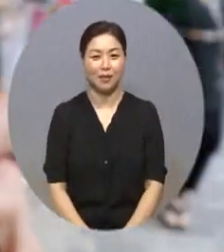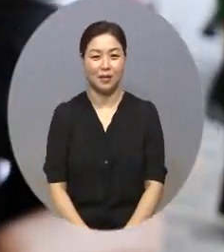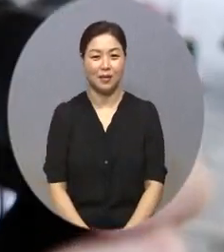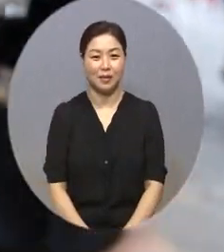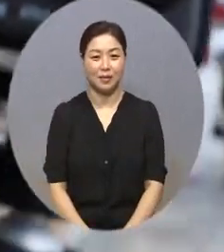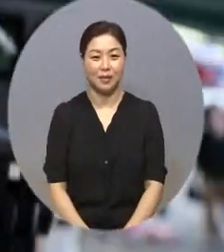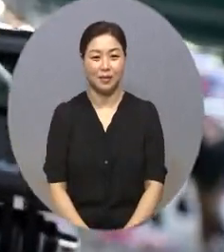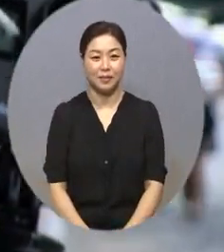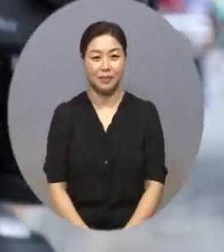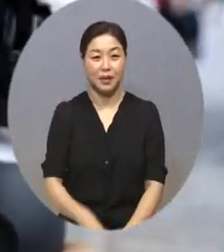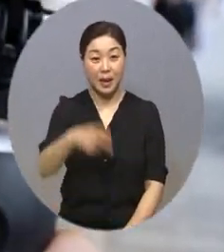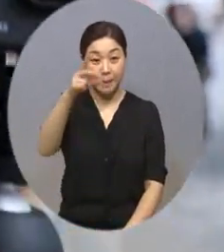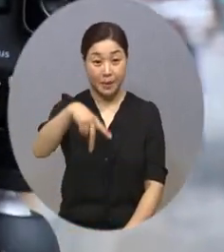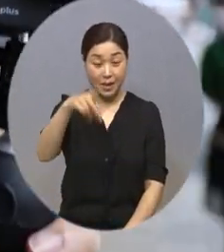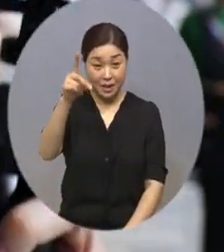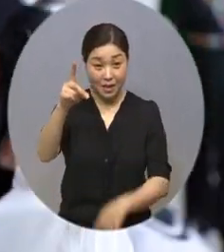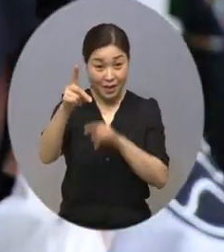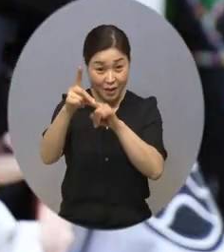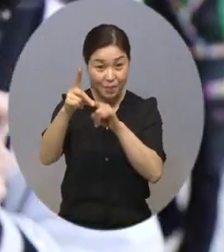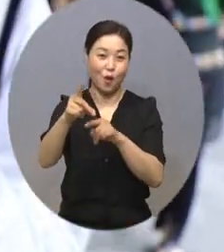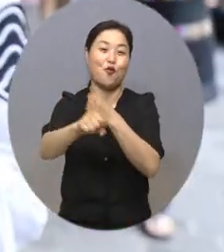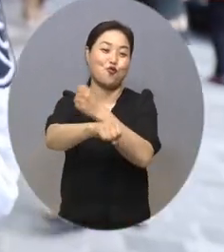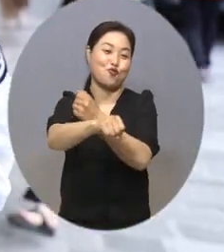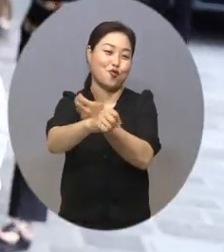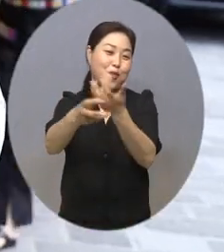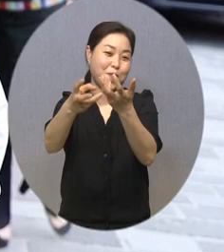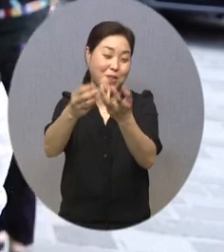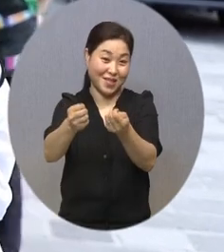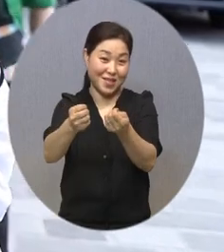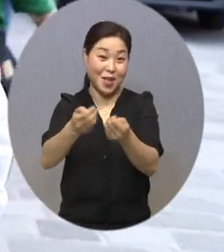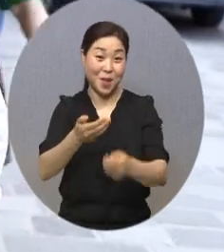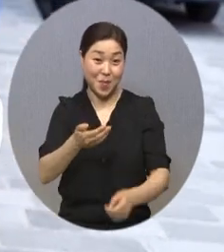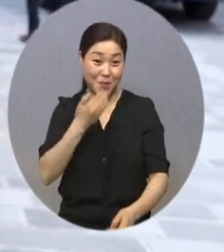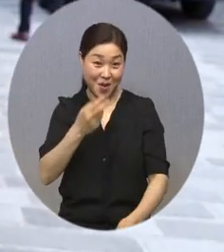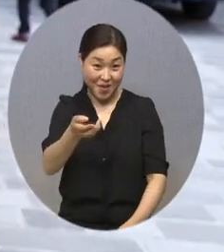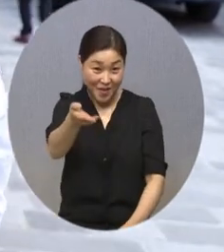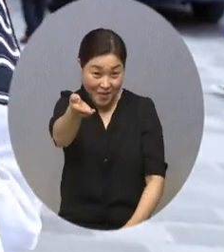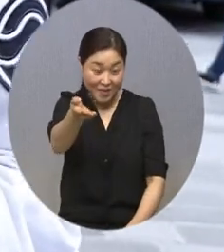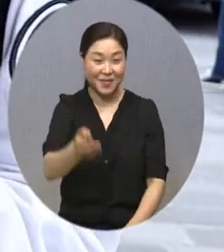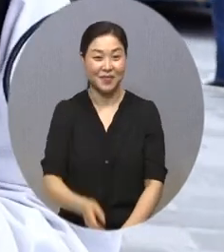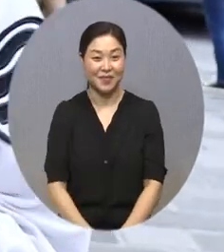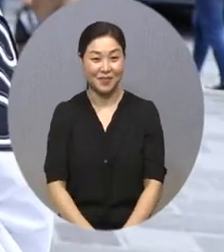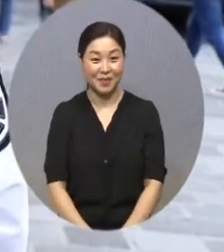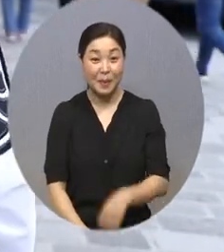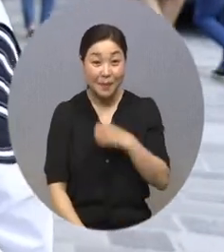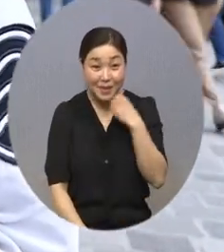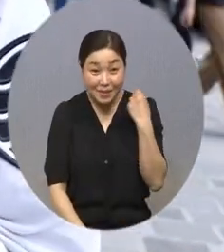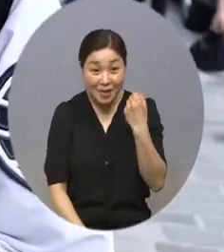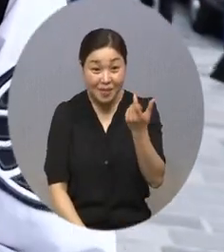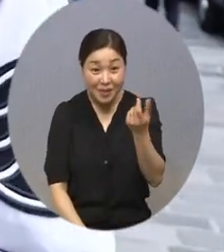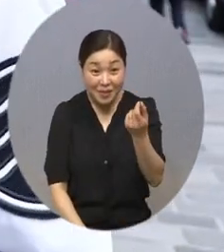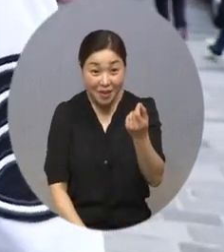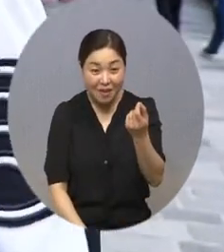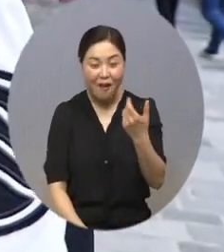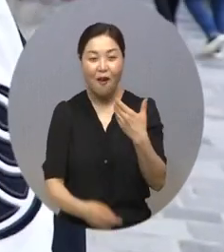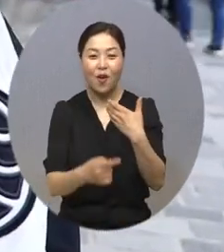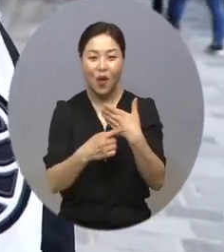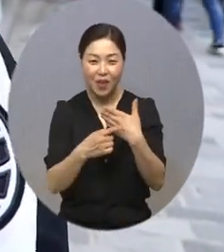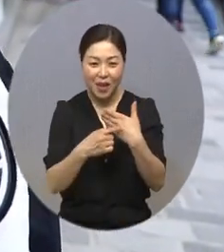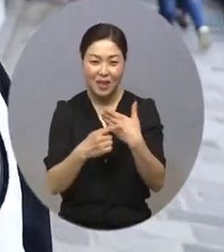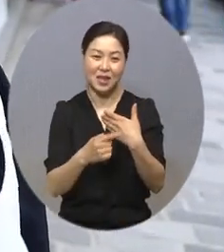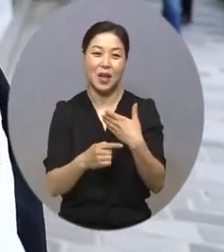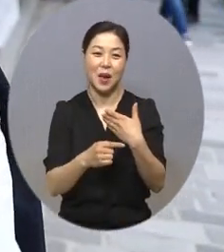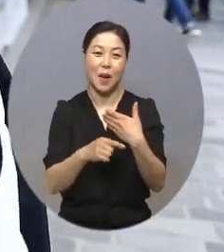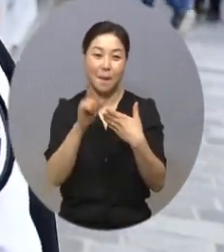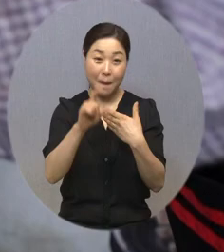쎈거 있는 피딩 제도 하나님 못되요 그러시죠 좀 그렇죠 좀 바삭바삭하고 하셔